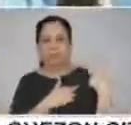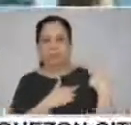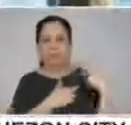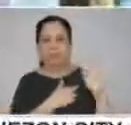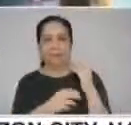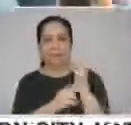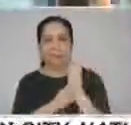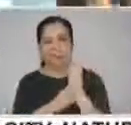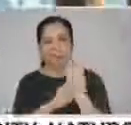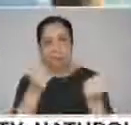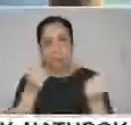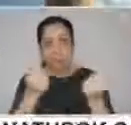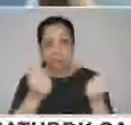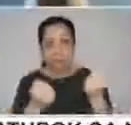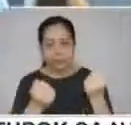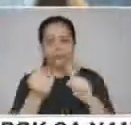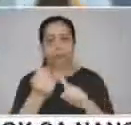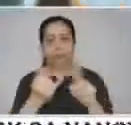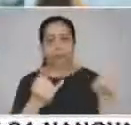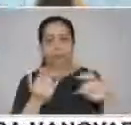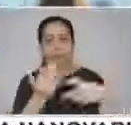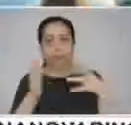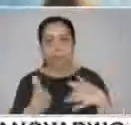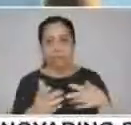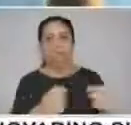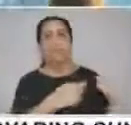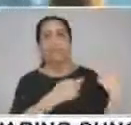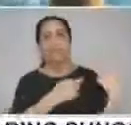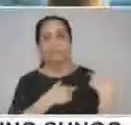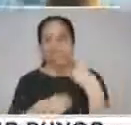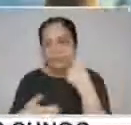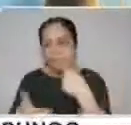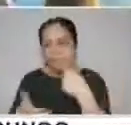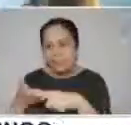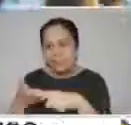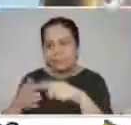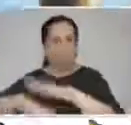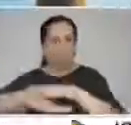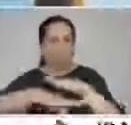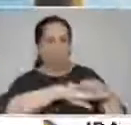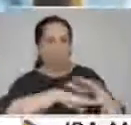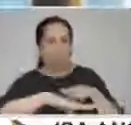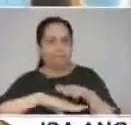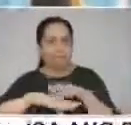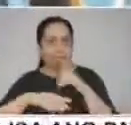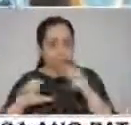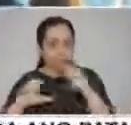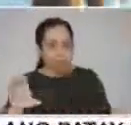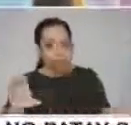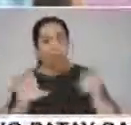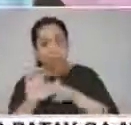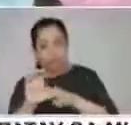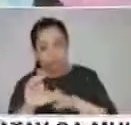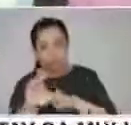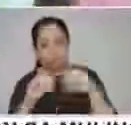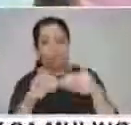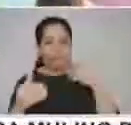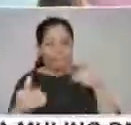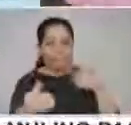So, yung mga LTFRB, sila yung nanunutok yan sa mga modern jeep na yan. Lastly,